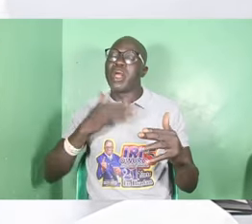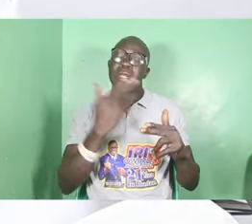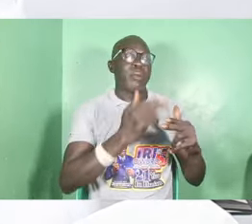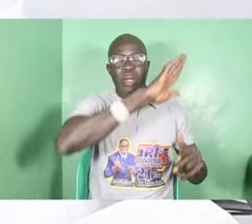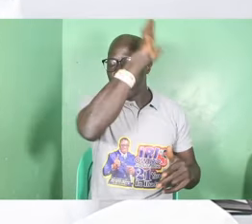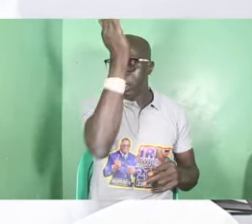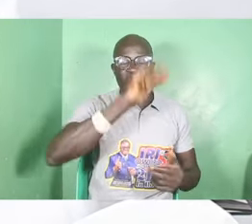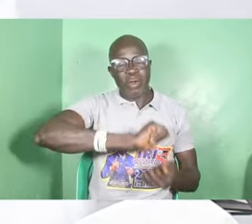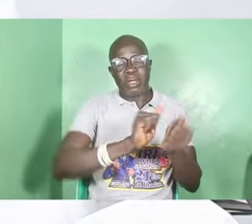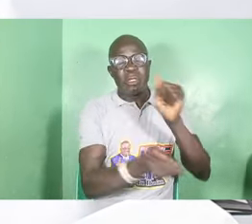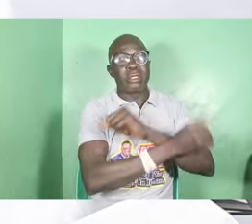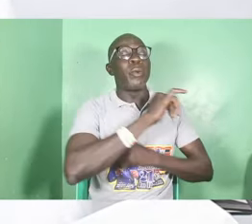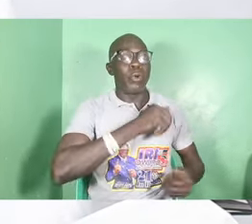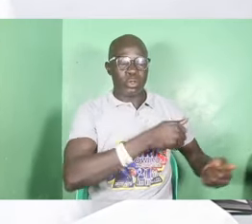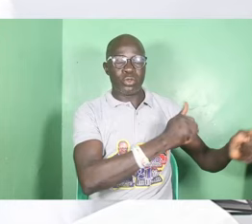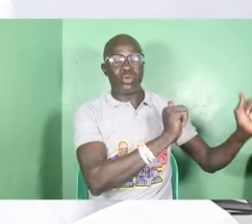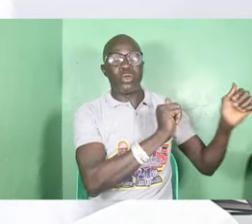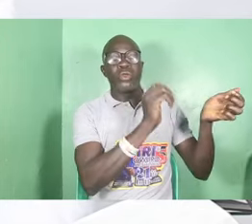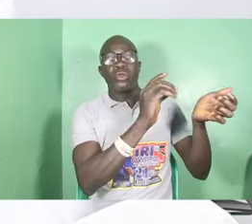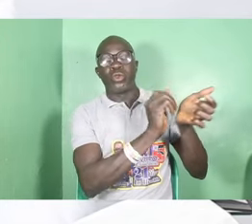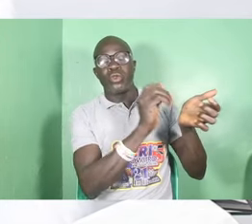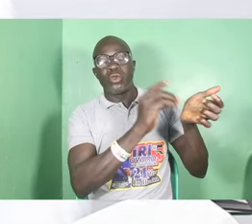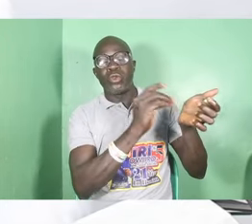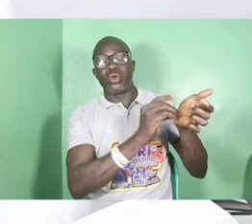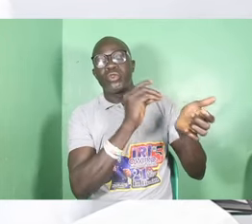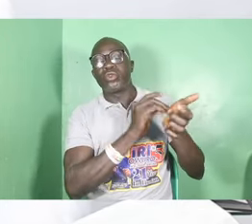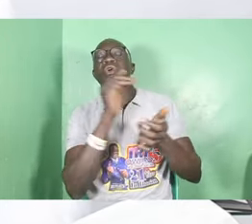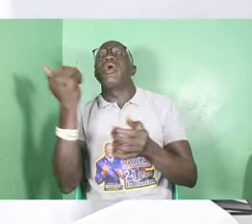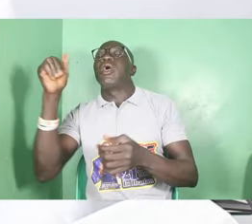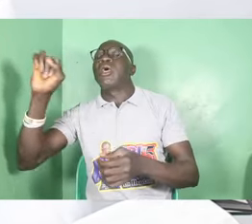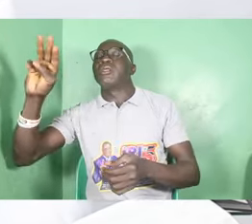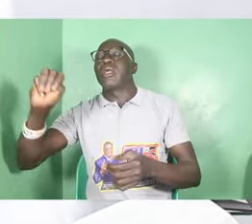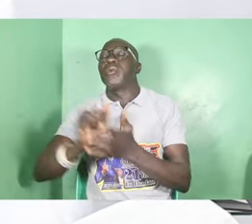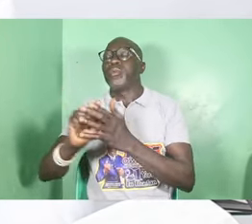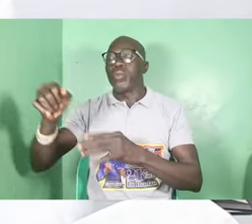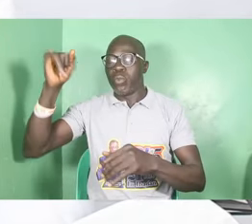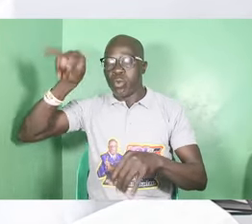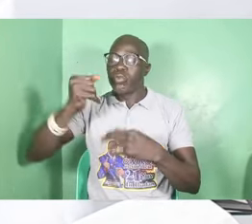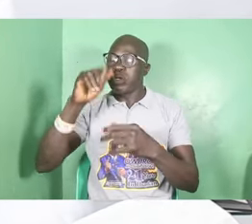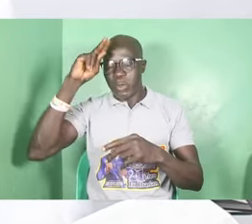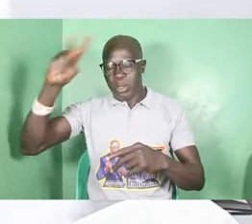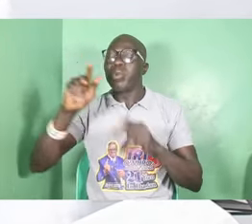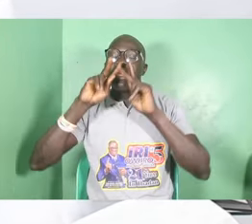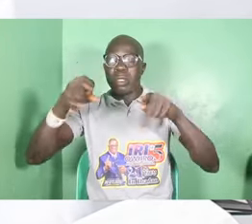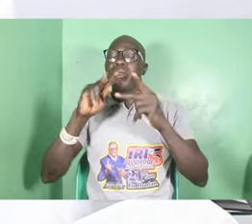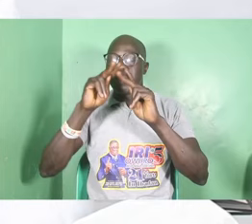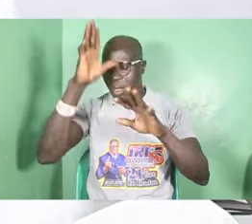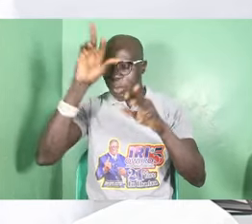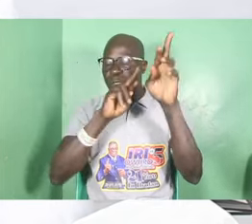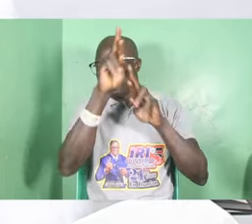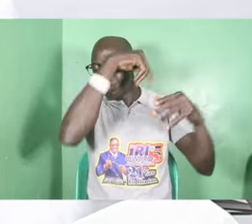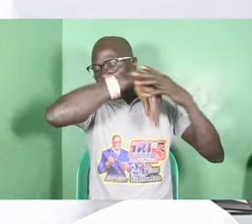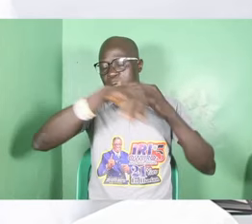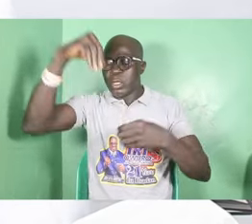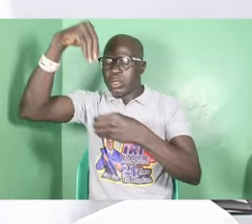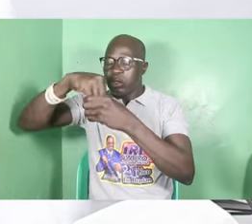pada my name never change apostle is apostle doctor smo mustafa jp babasebioba